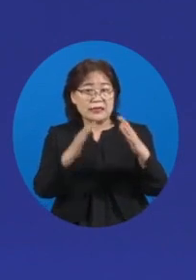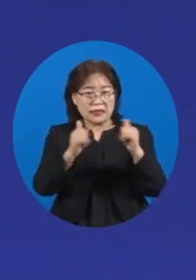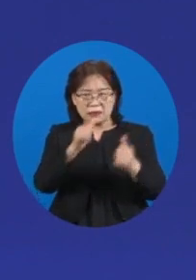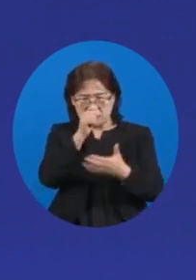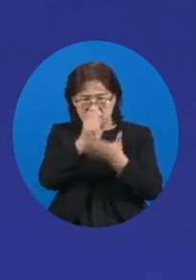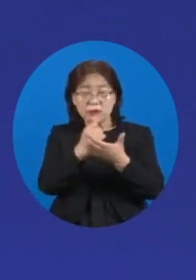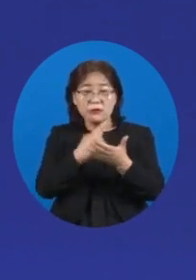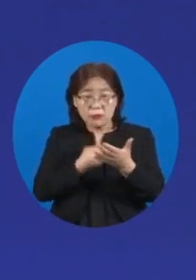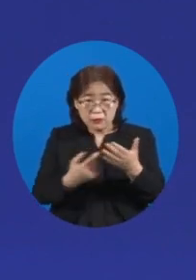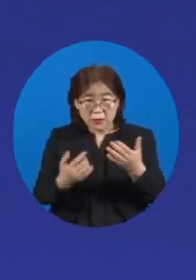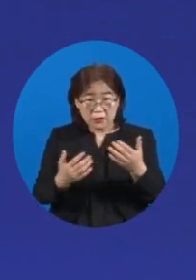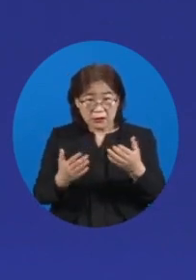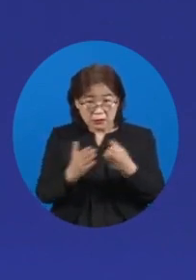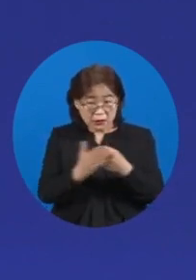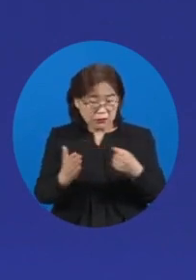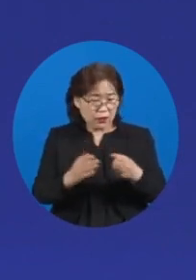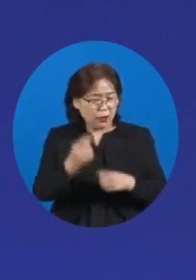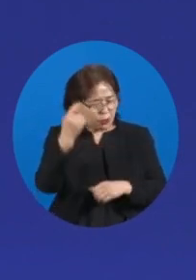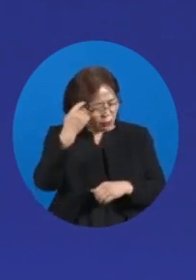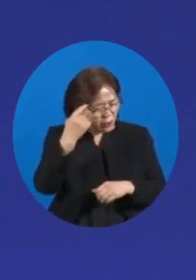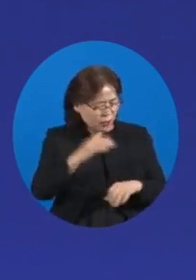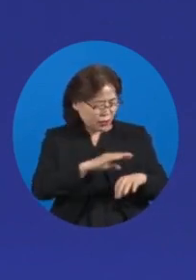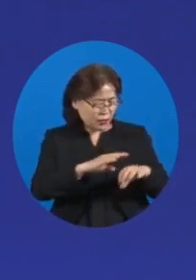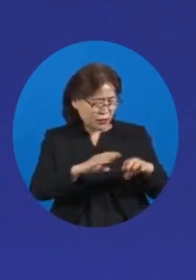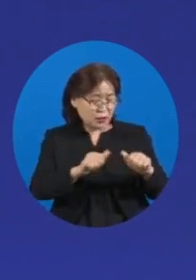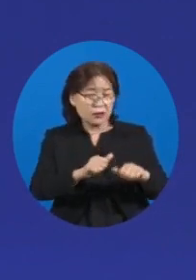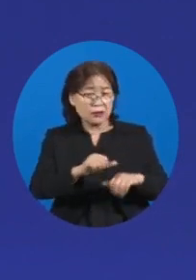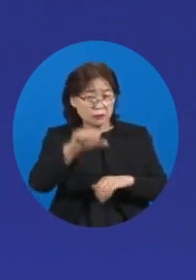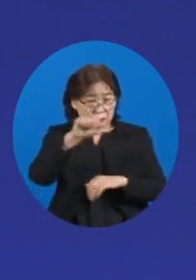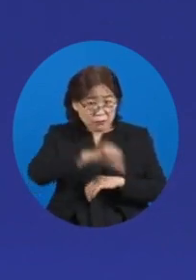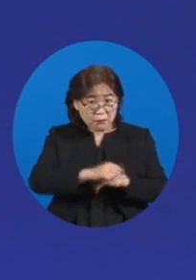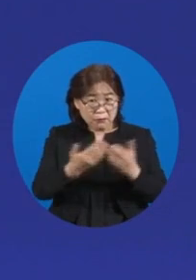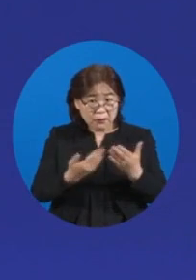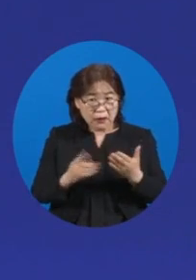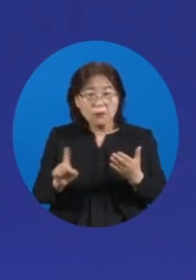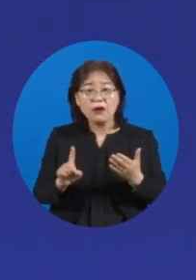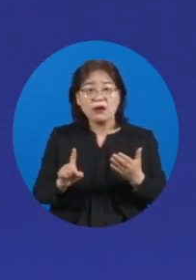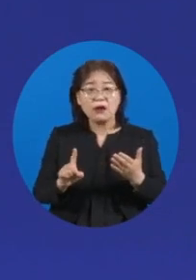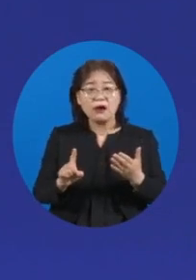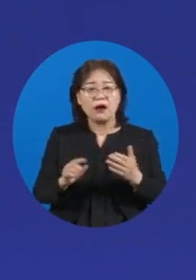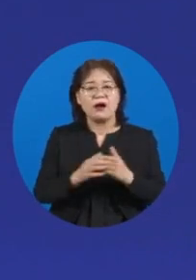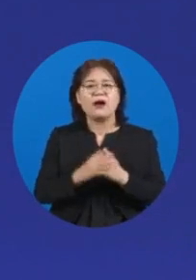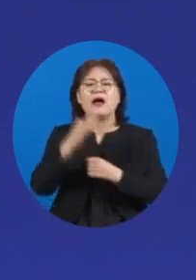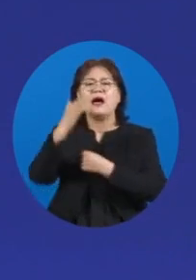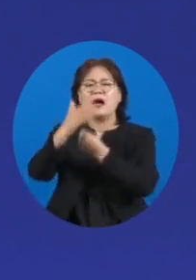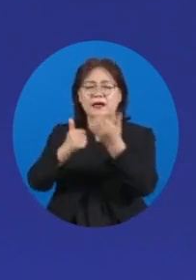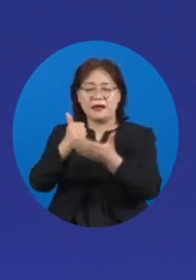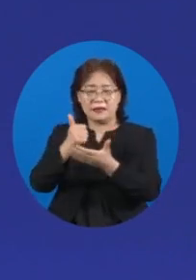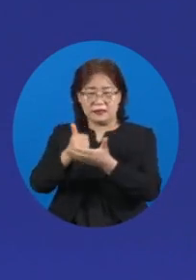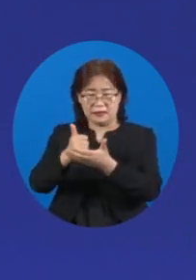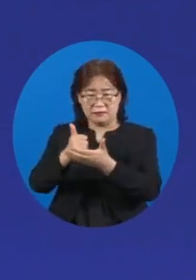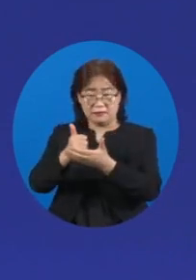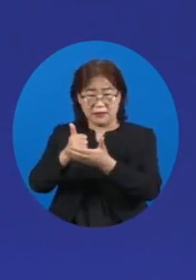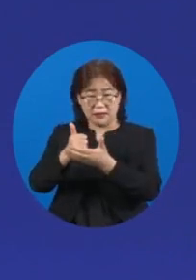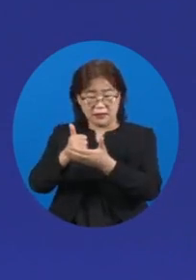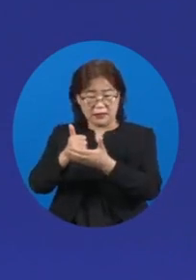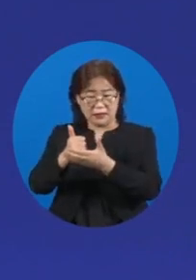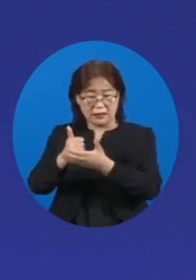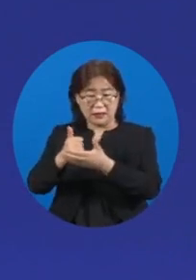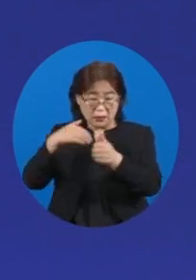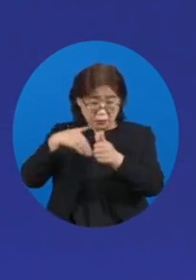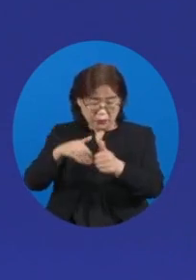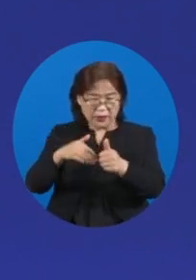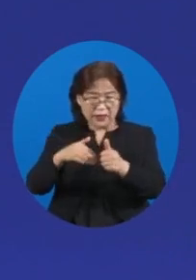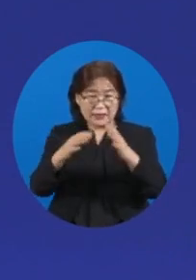죄를 지었는데 에 왜 땅이 저주를 봤습니까 그것은 하나님의 대리 통치자인 우리 인간이